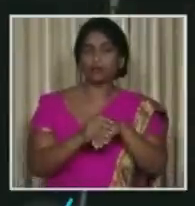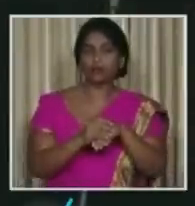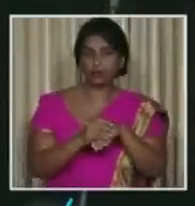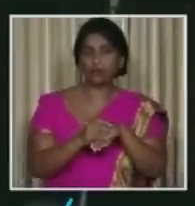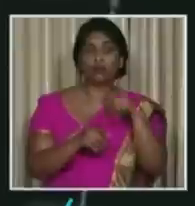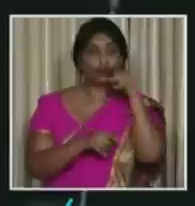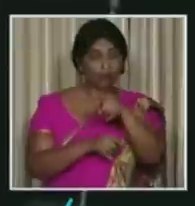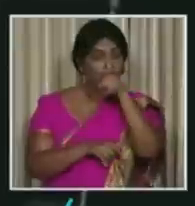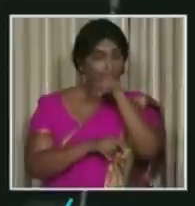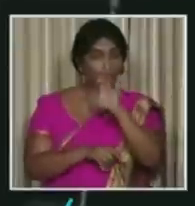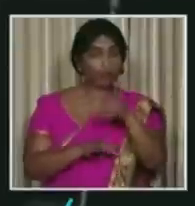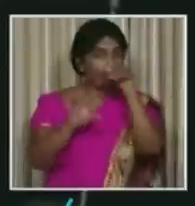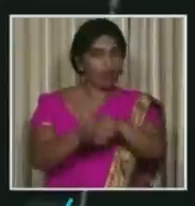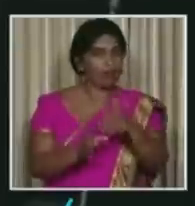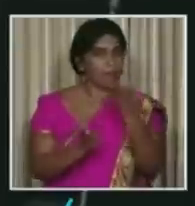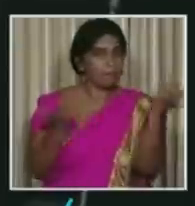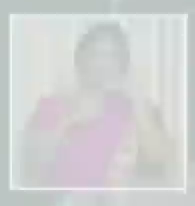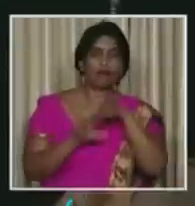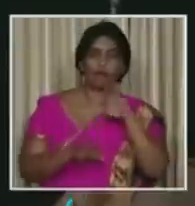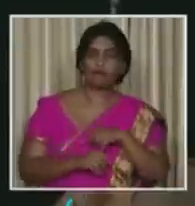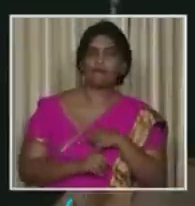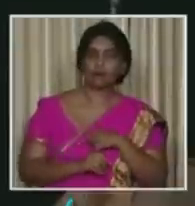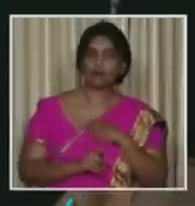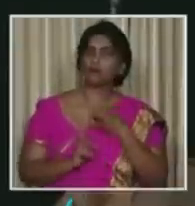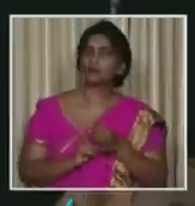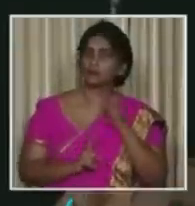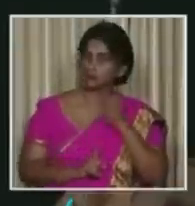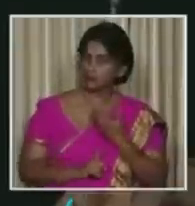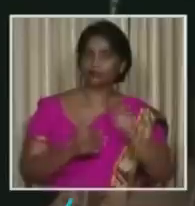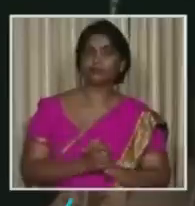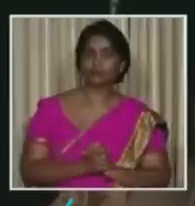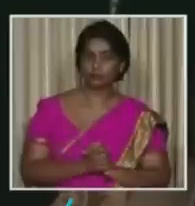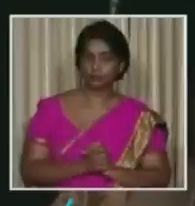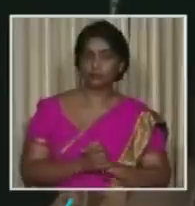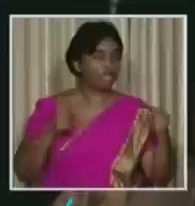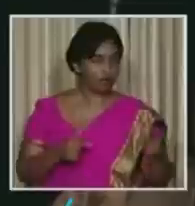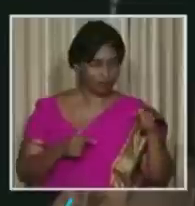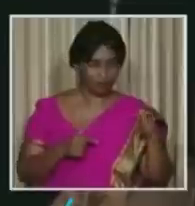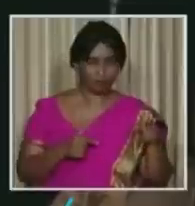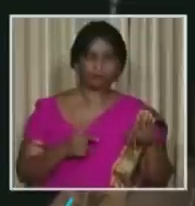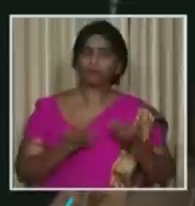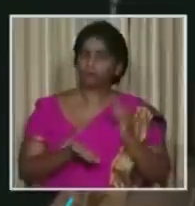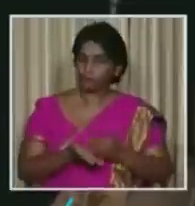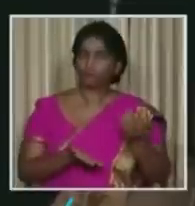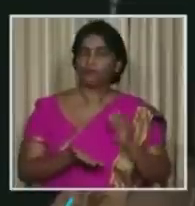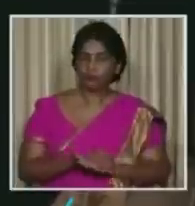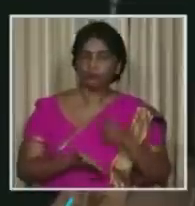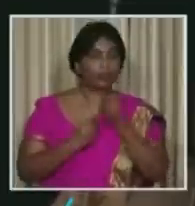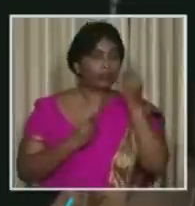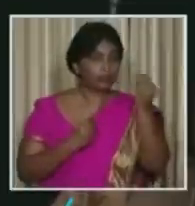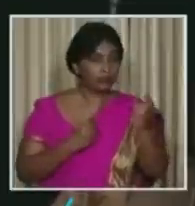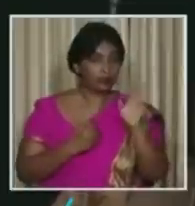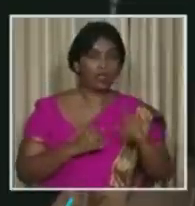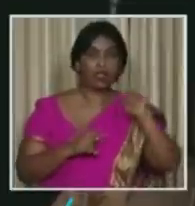හිටියට ඔබතුමාට අතන ඉඳගෙන ඉන්නත් බෑ මහලේකම් හැටියට. හරි මම ජනාධිපතිතුමාට යෝජනාවක් කරනවා. විපක්ෂය දිගින් දිගටම මැතිවරණ ඉල්ලන